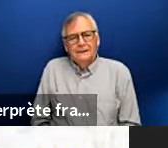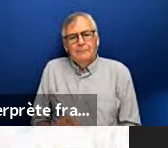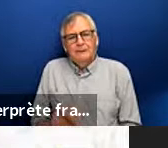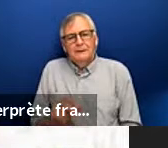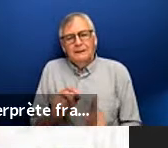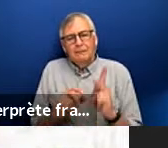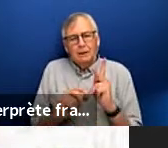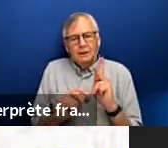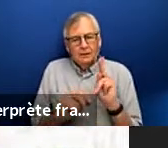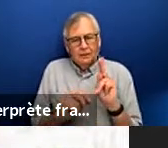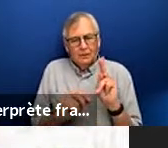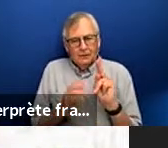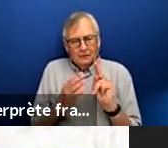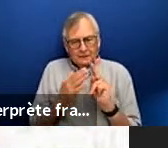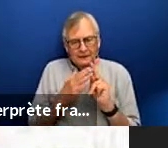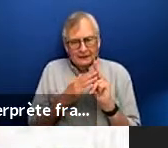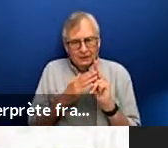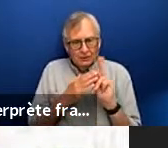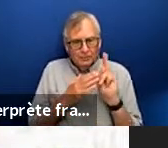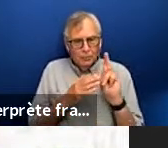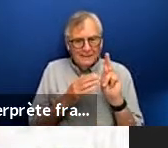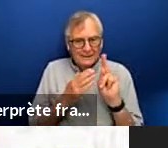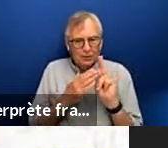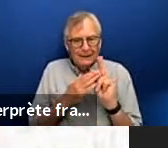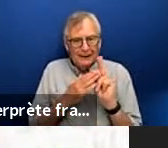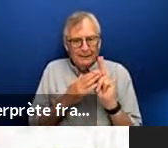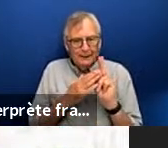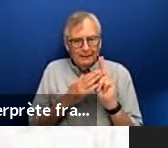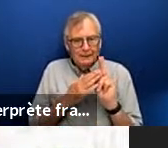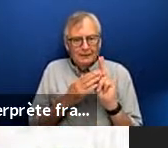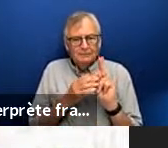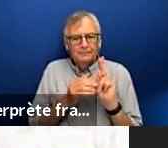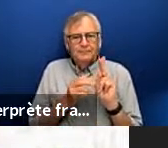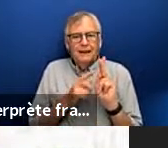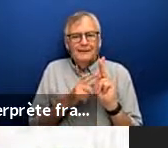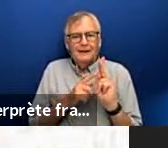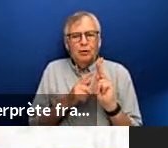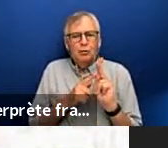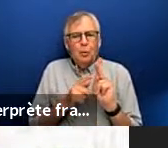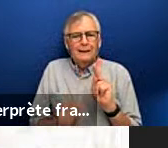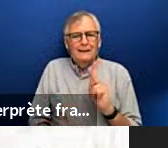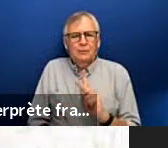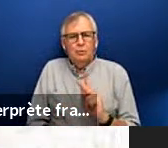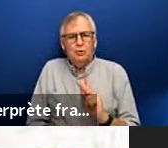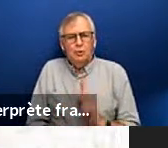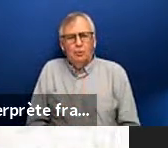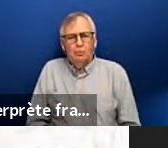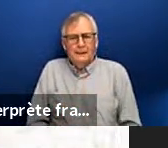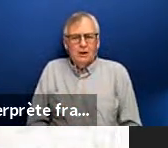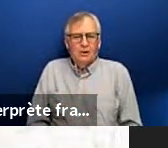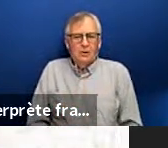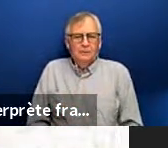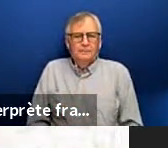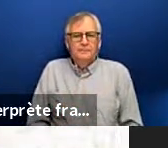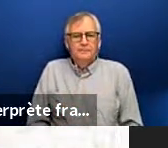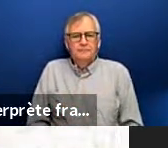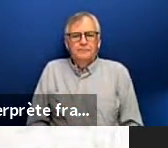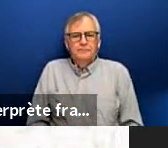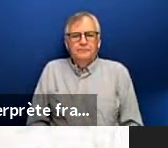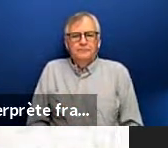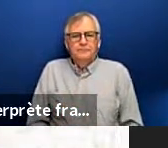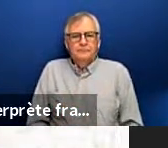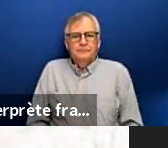Donc, c'est important d'avoir... cette position de la main, là, avec le doigt qui touche au majeur.